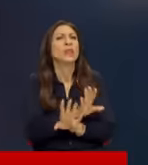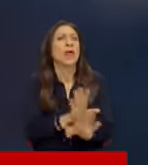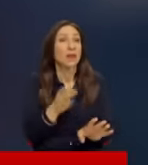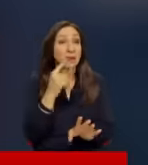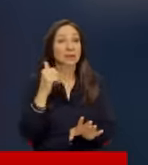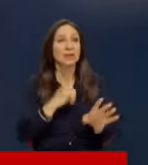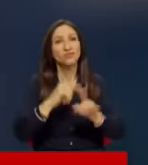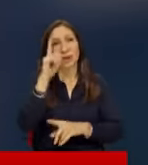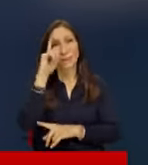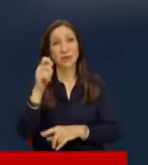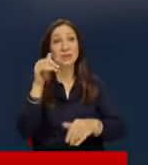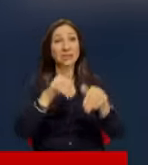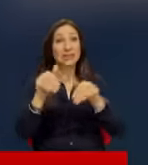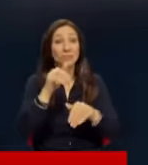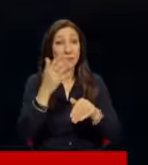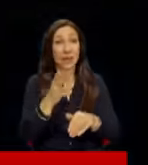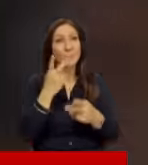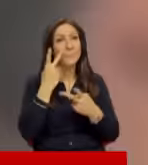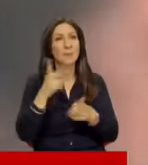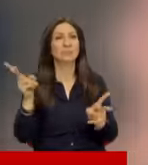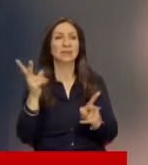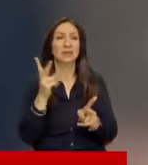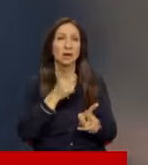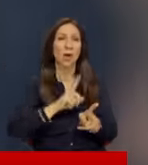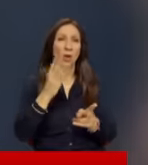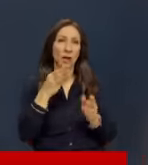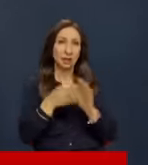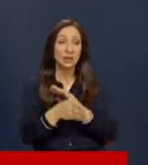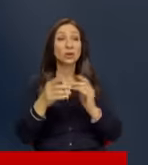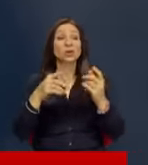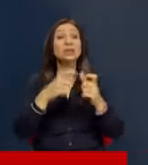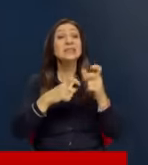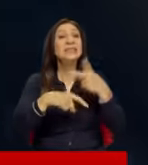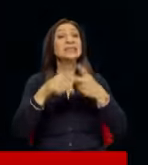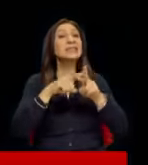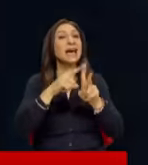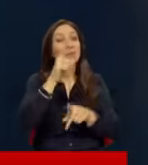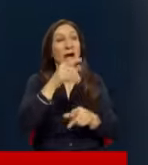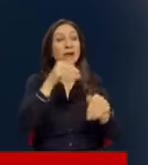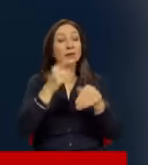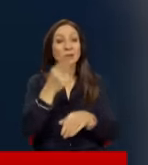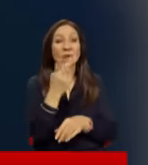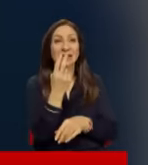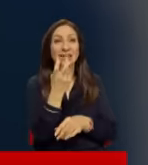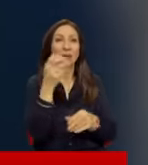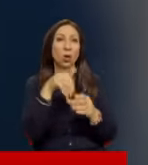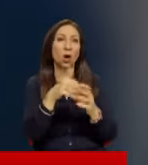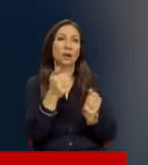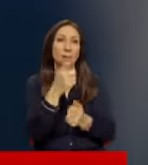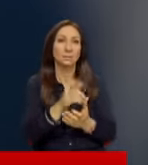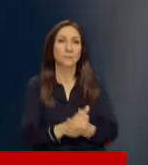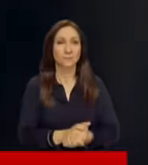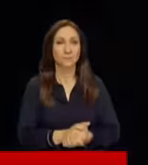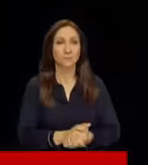Zan savcılığa başvurdu. Seçimlere de bağımsız aday olarak girdi. Gökhan Zan Hatay'da oyların %2'sini aldı.